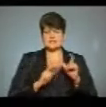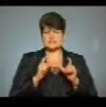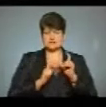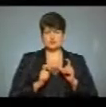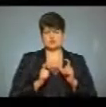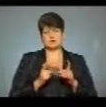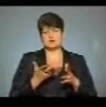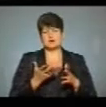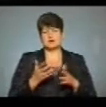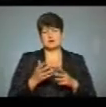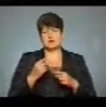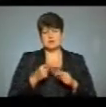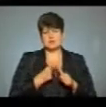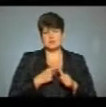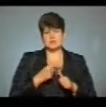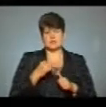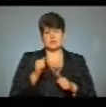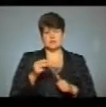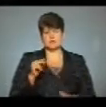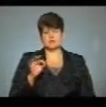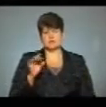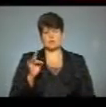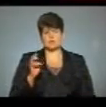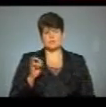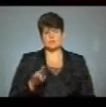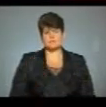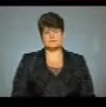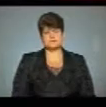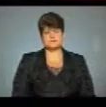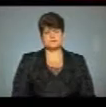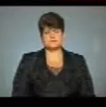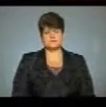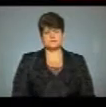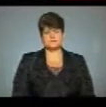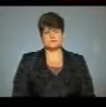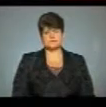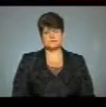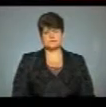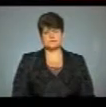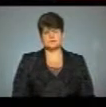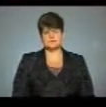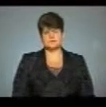пожежної безпеки імені Героїв Чорнобиля. Світлана Лазорик, Андрій Бодак, новини.